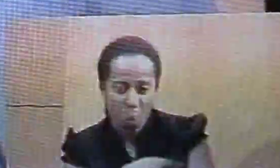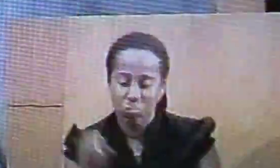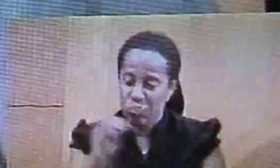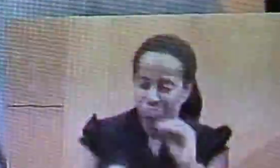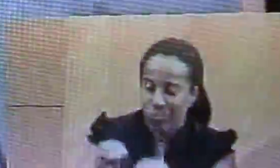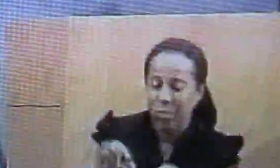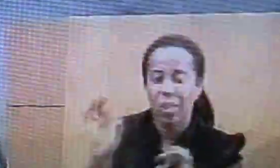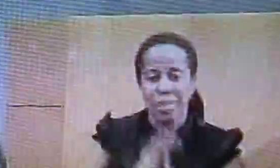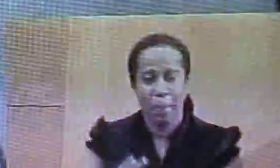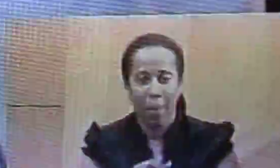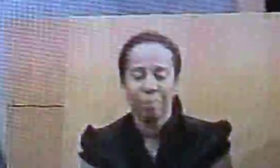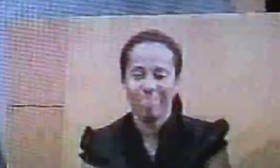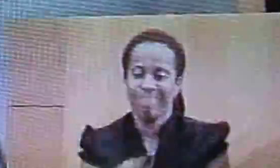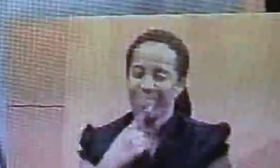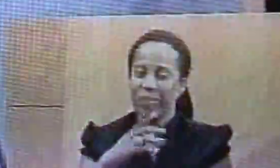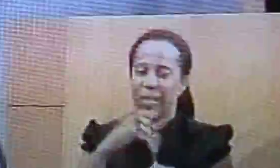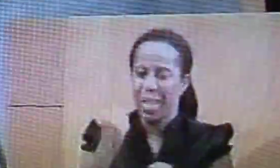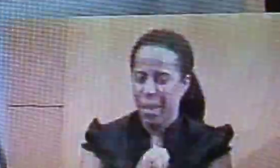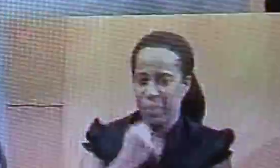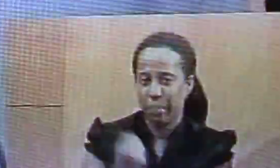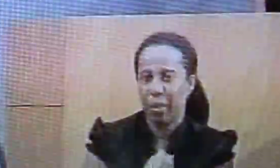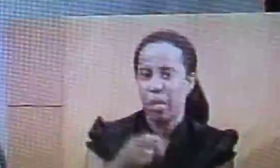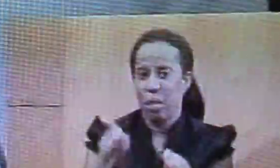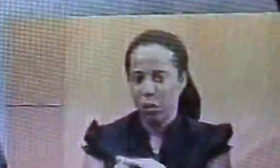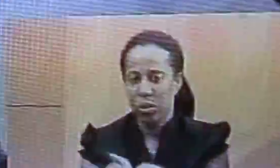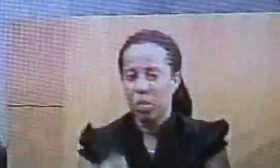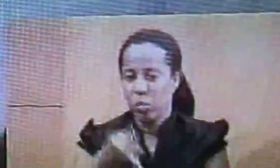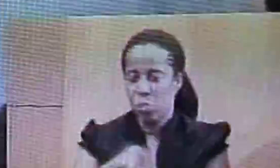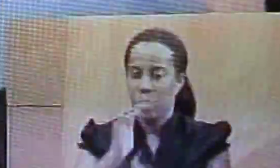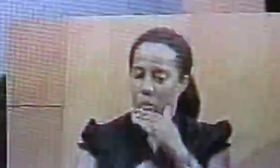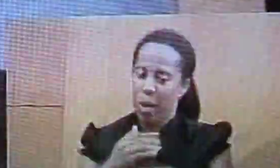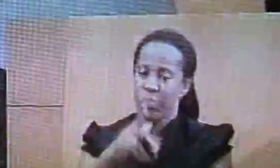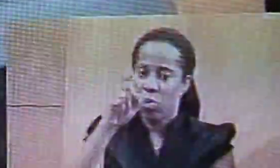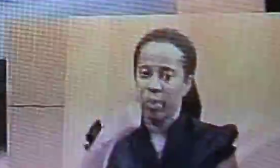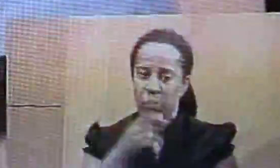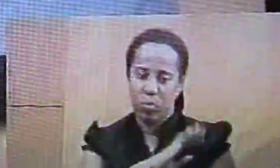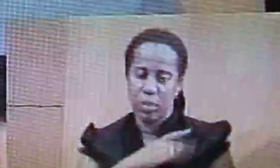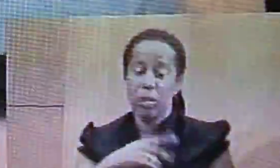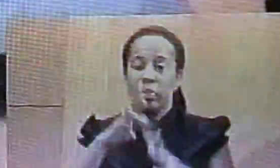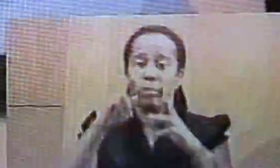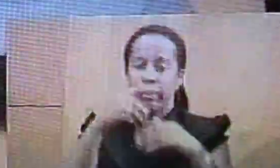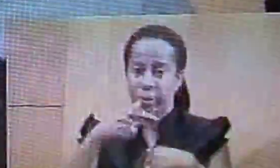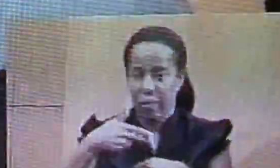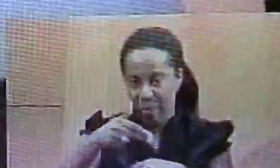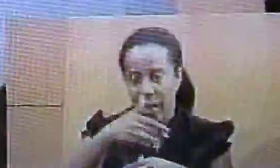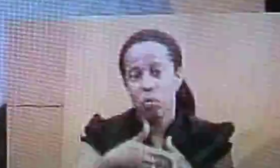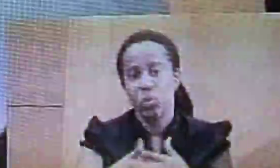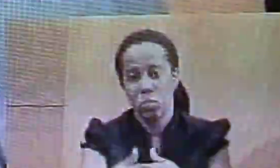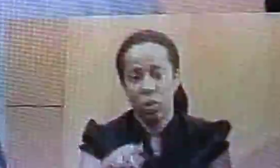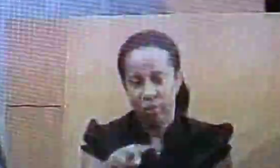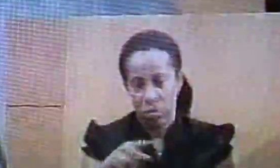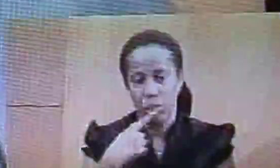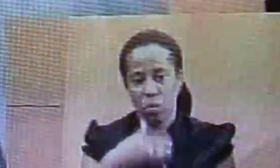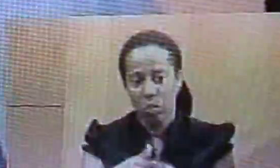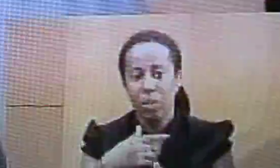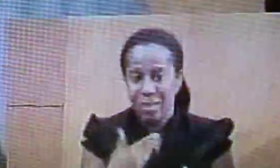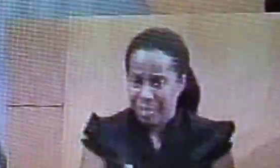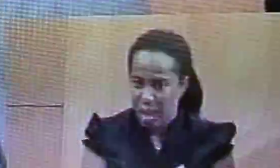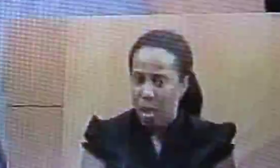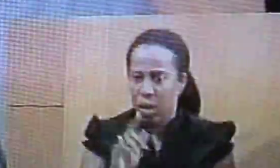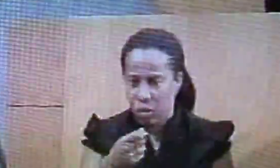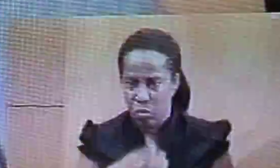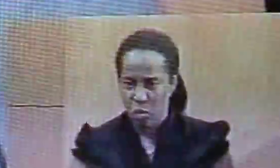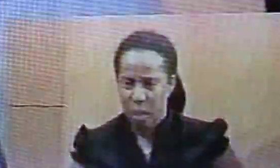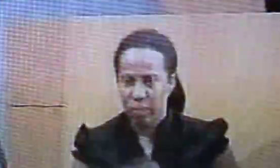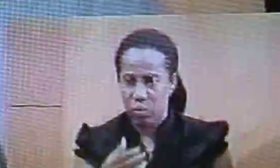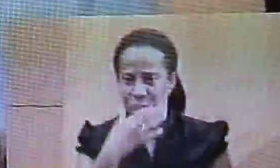trouvaient fort délabrés, et il y a un programme que nous avions commencé, et j'espère que vous allez poursuivre, et c'est à cela que faisait allusion notre collègue, en